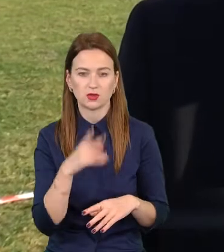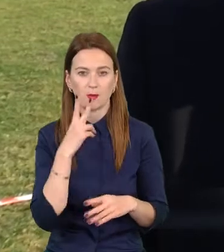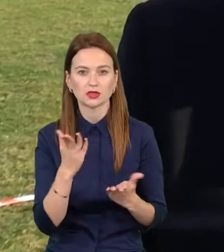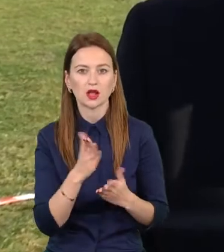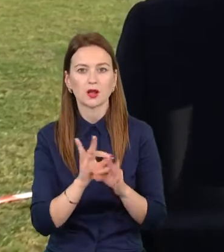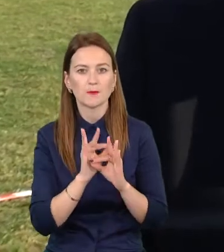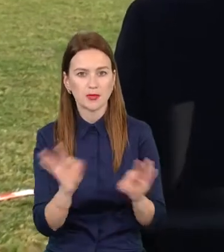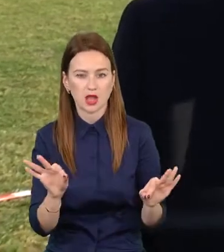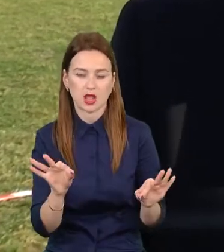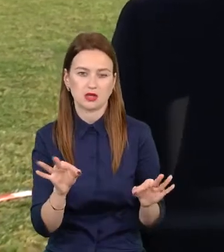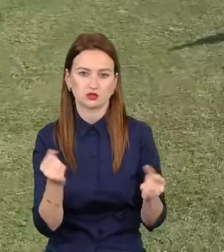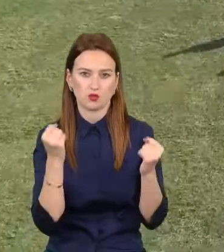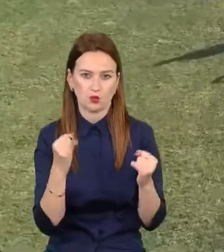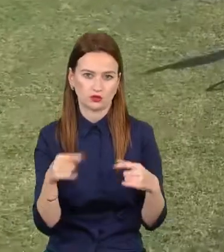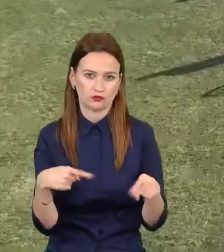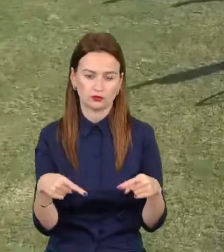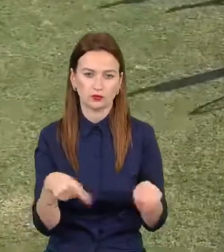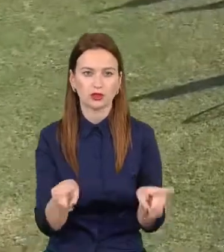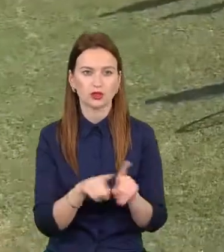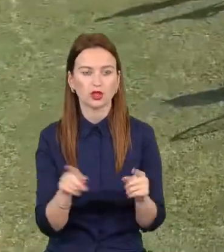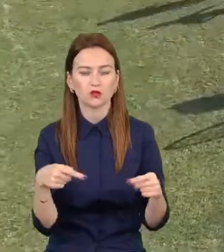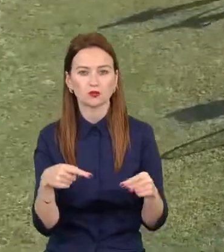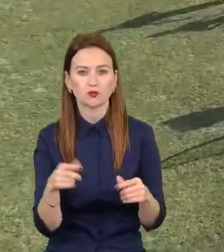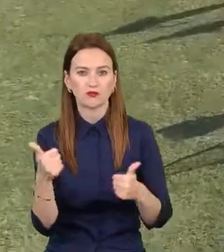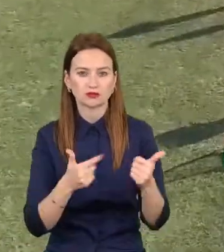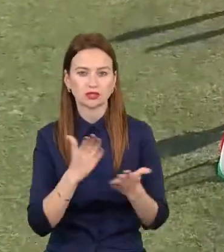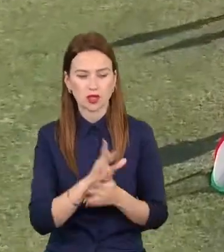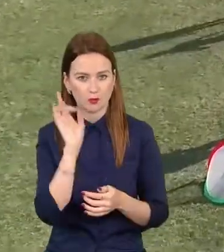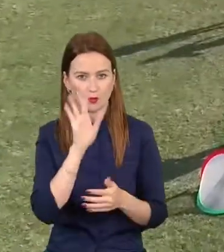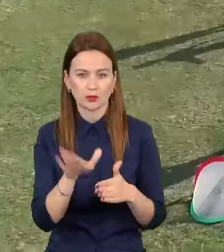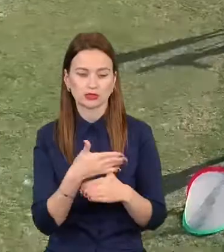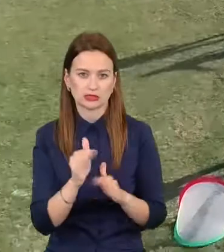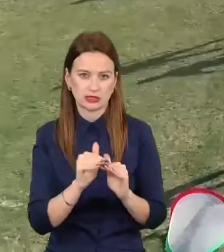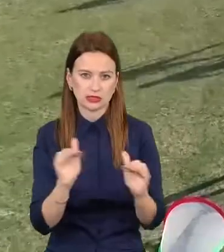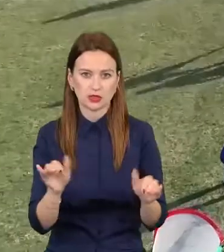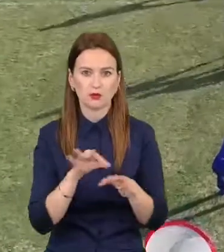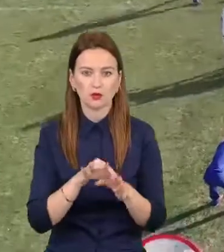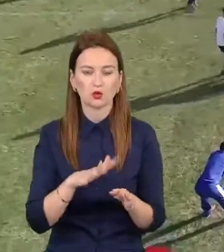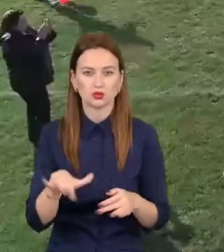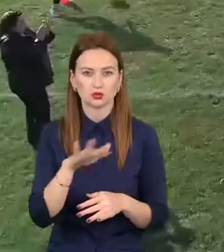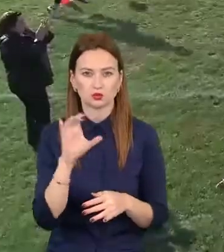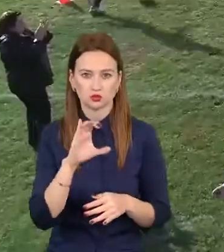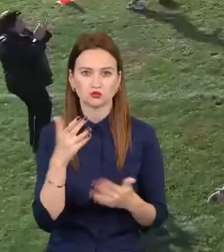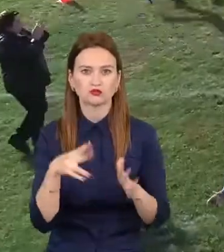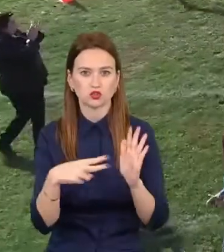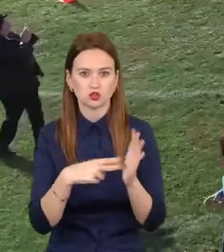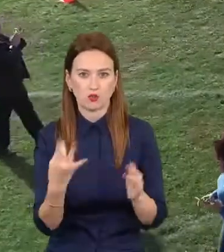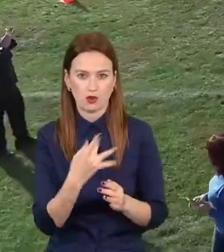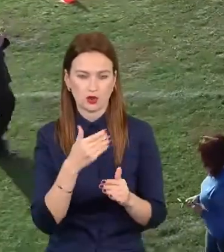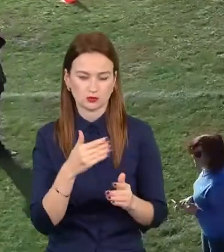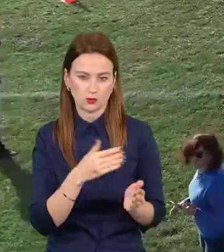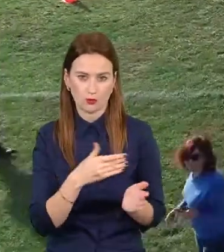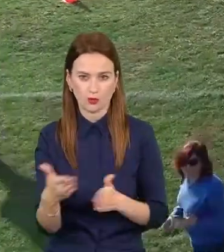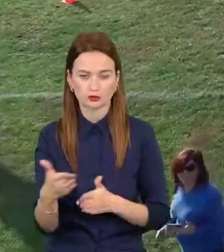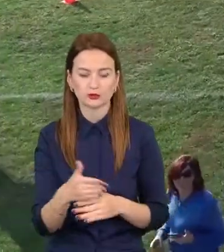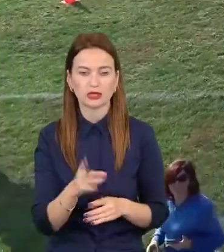прелести спорта и прелести футбола. Такі футбольні фестивалі є популярними серед дітей і проходять на теренах Сумщини вже сьомий раз поспіль.